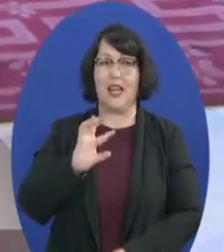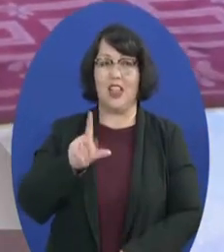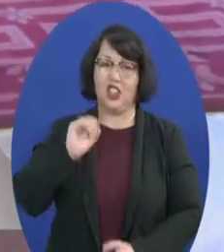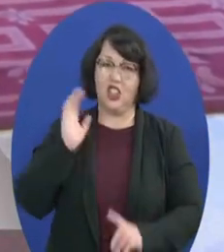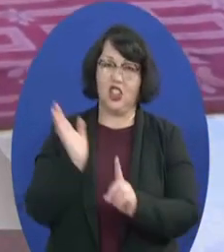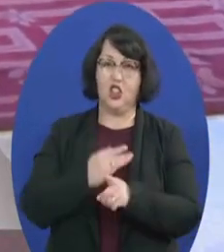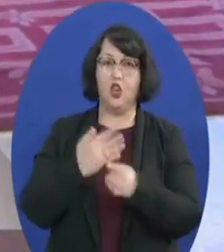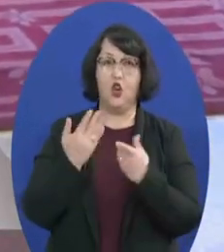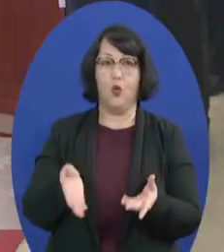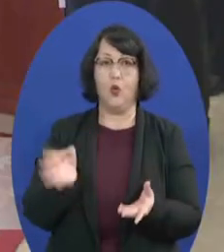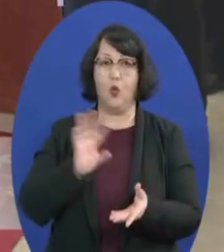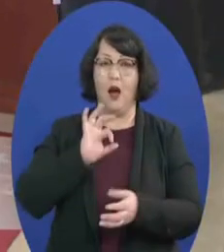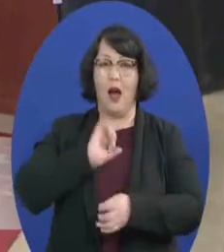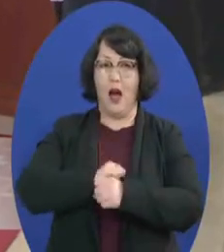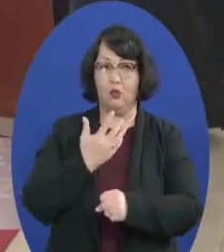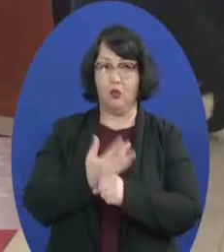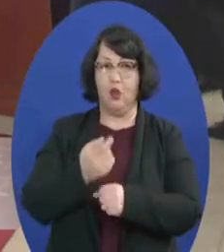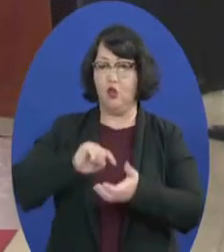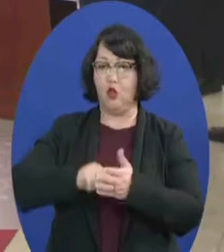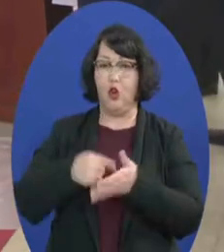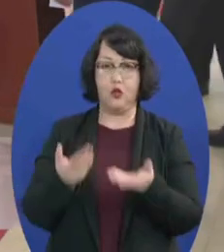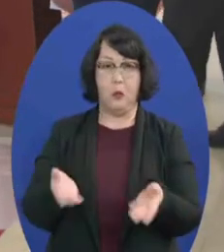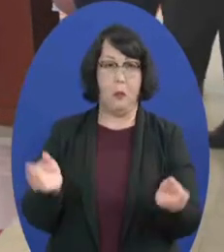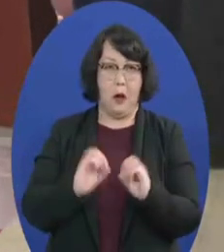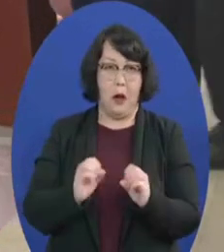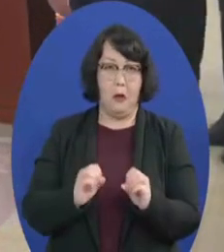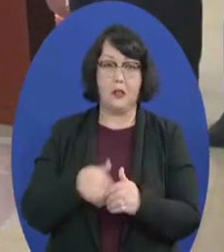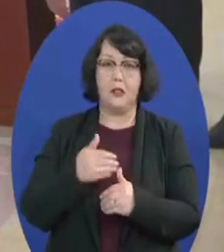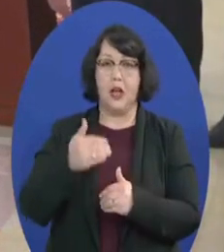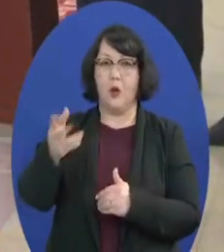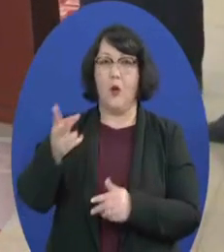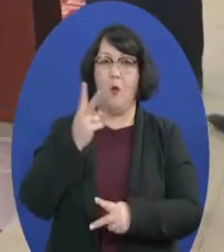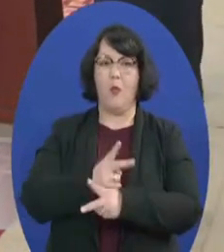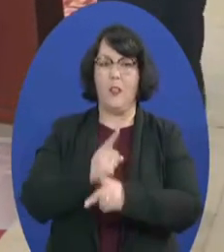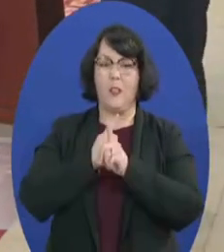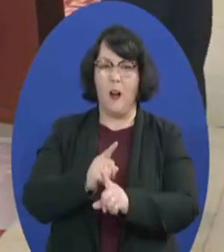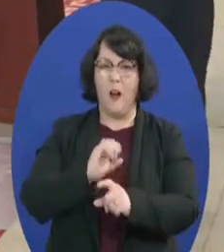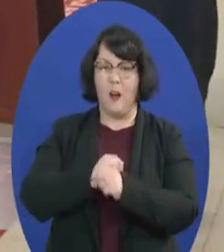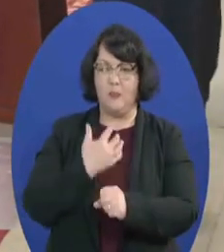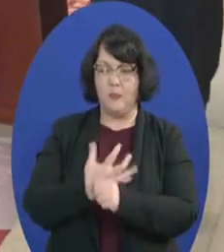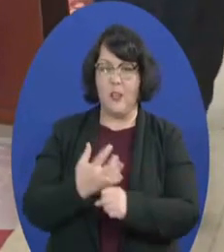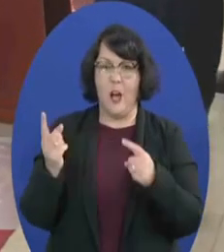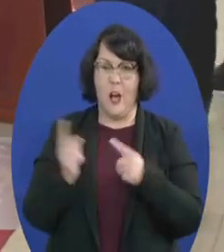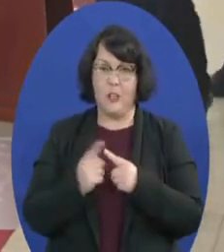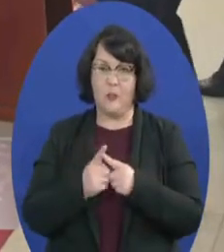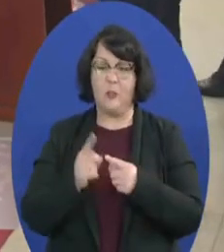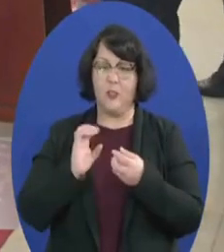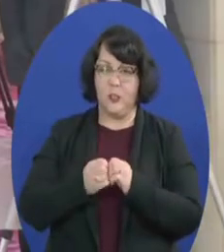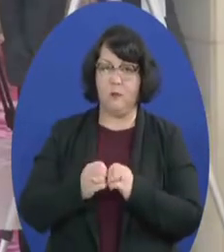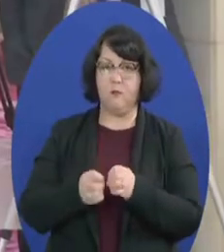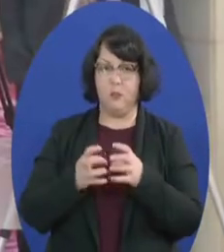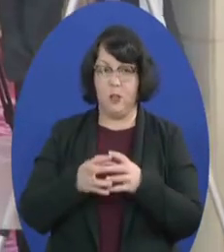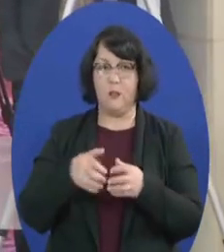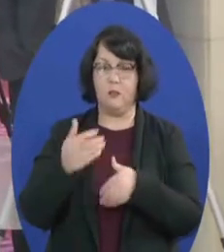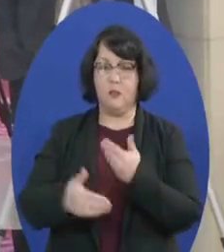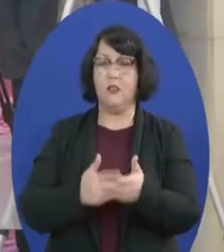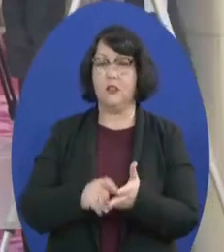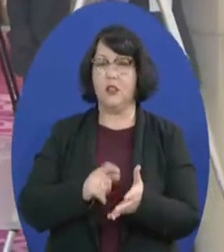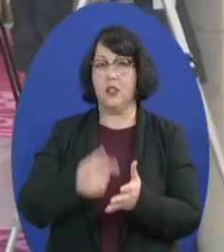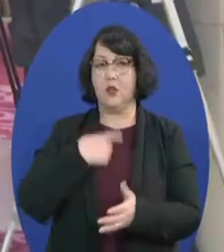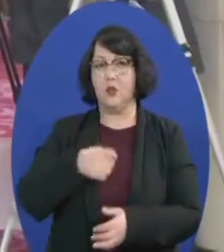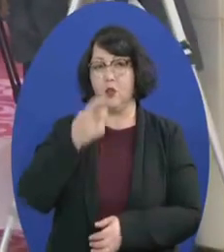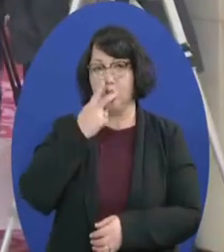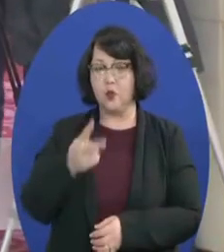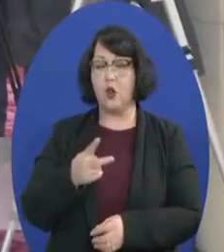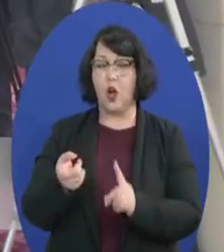ноогдулдгүй, ямар нэгэн хариуцлага хүлээлгэдэггүй, цаашид хуулиар хариуцлагын механизмыг ч бүрдүүлэх хэрэгтэй гэж гишүүд үзэж байна.